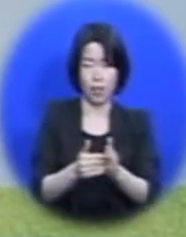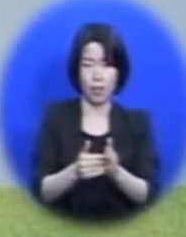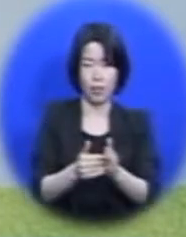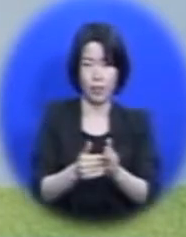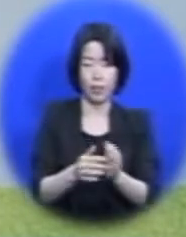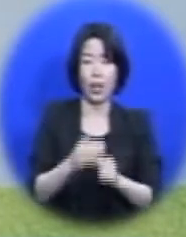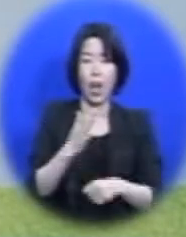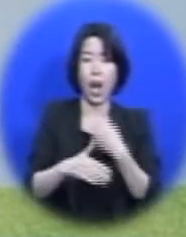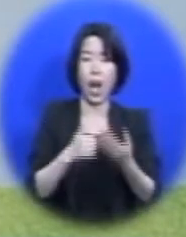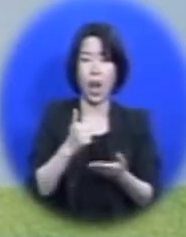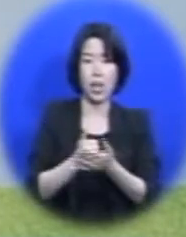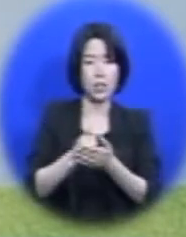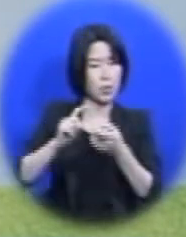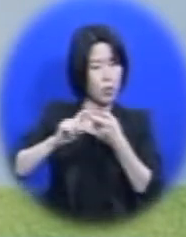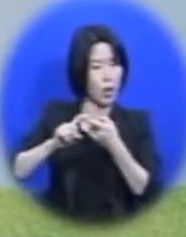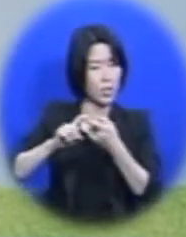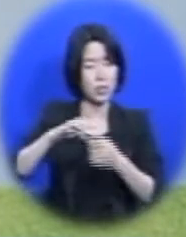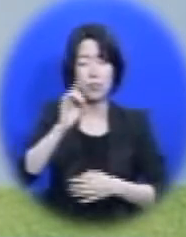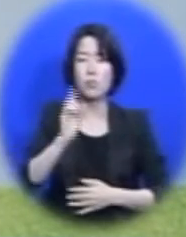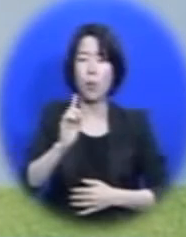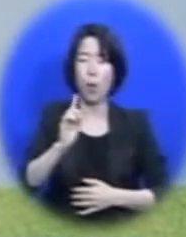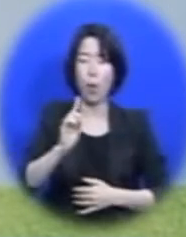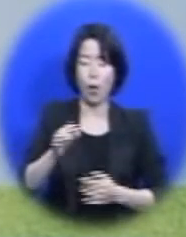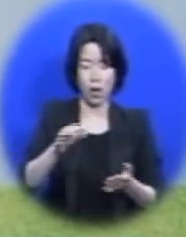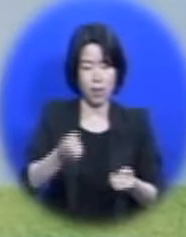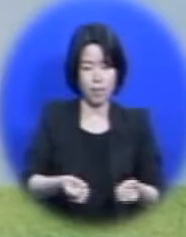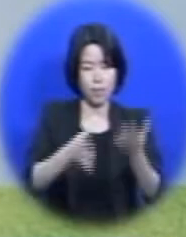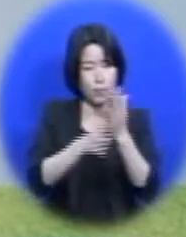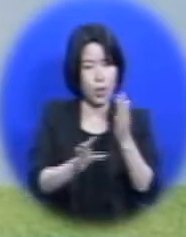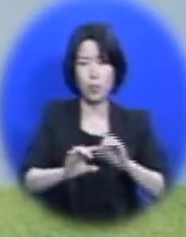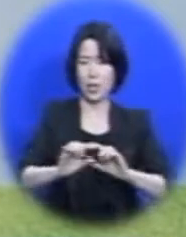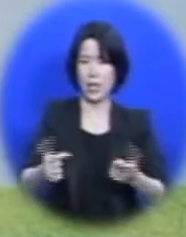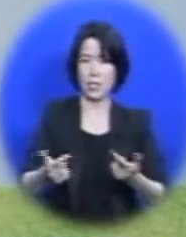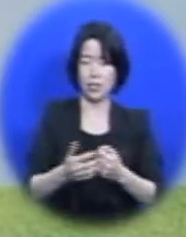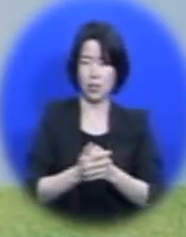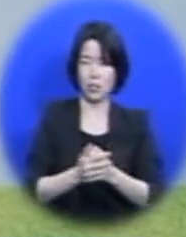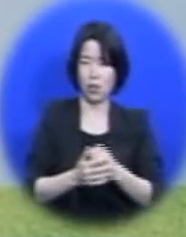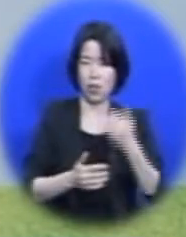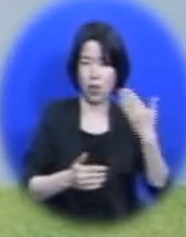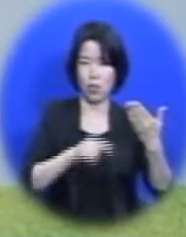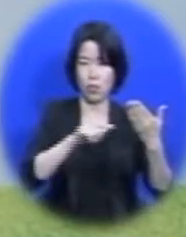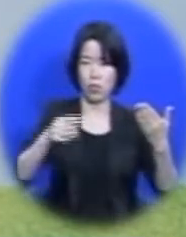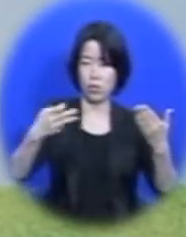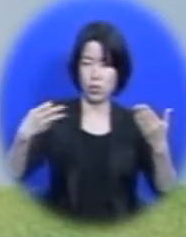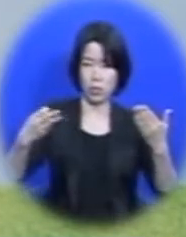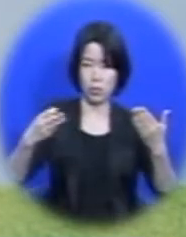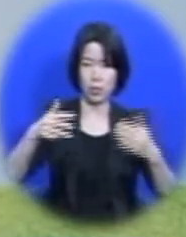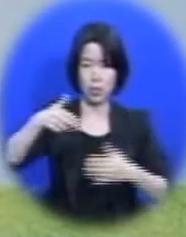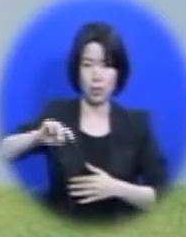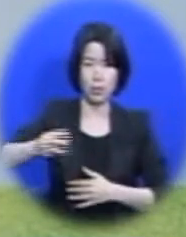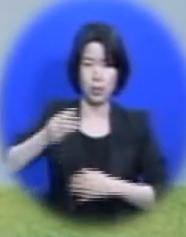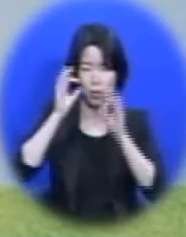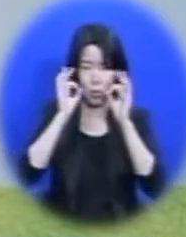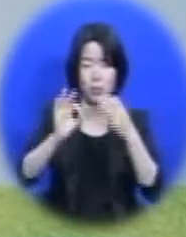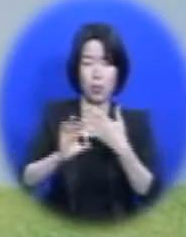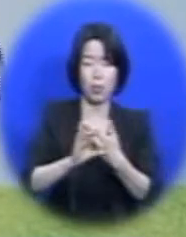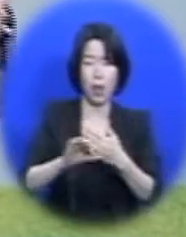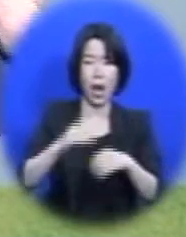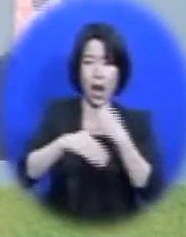그러니까 하나님이 관심하시는 것은 재물이 아니라는 뜻입니다. 9절에서 13절까지 보면은